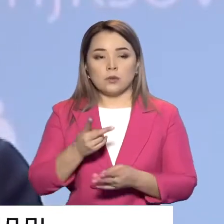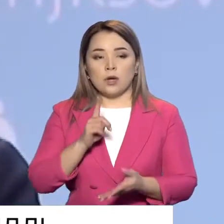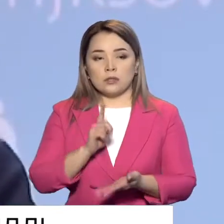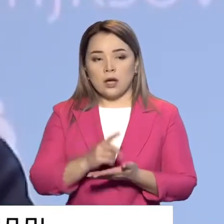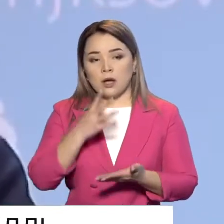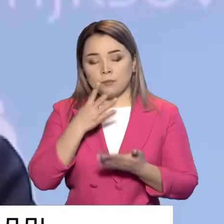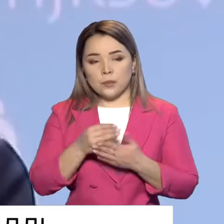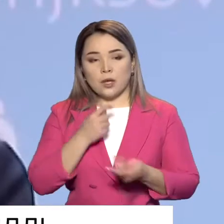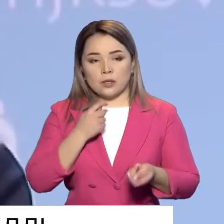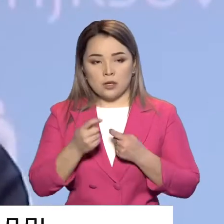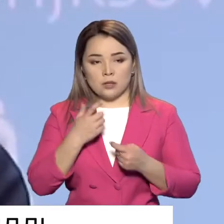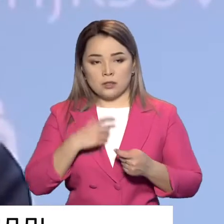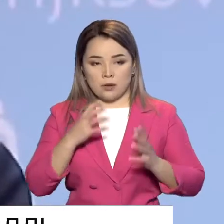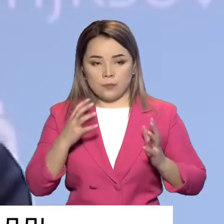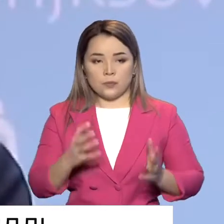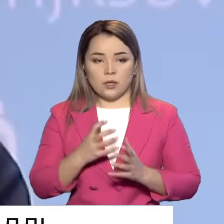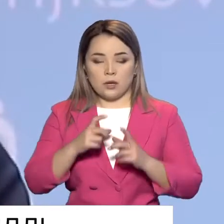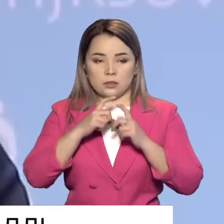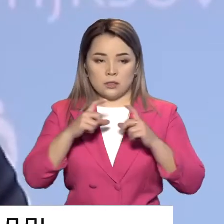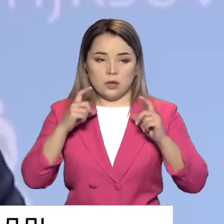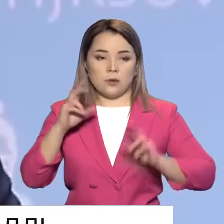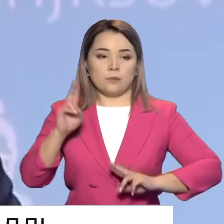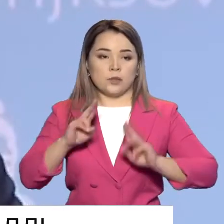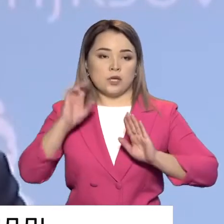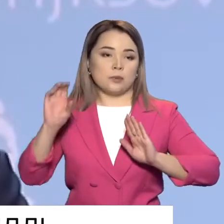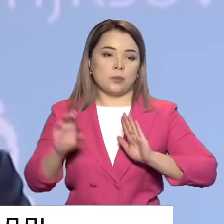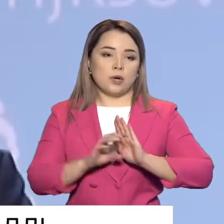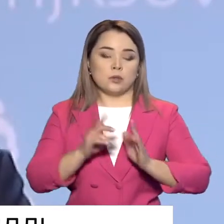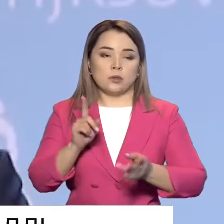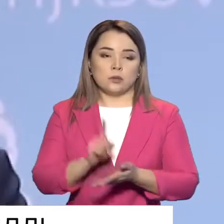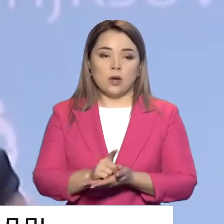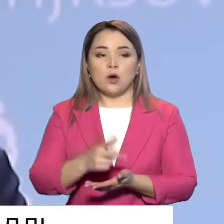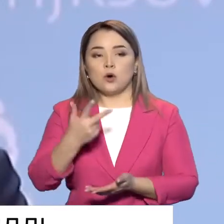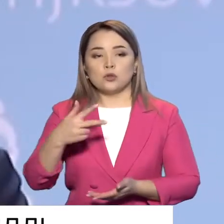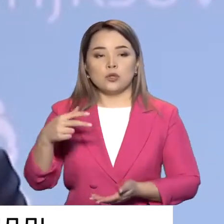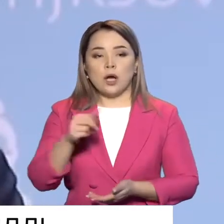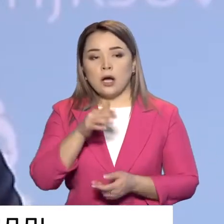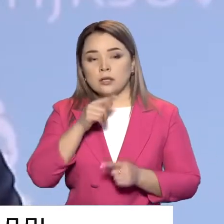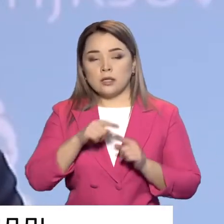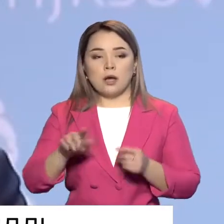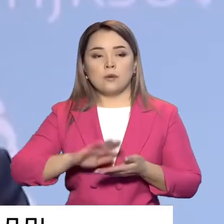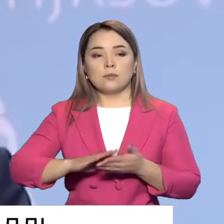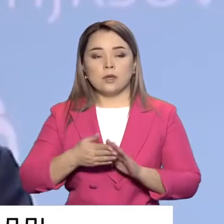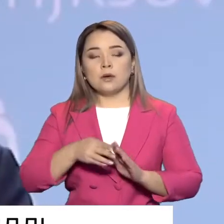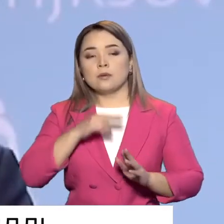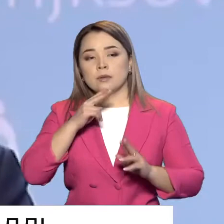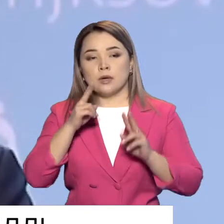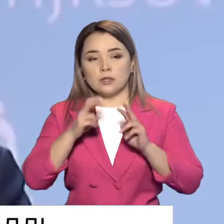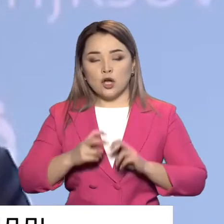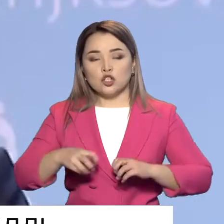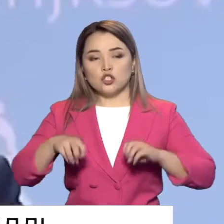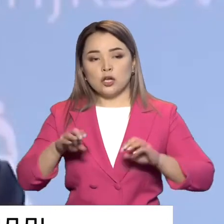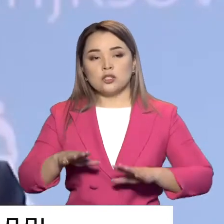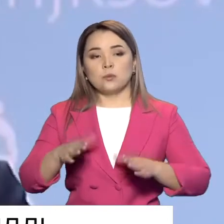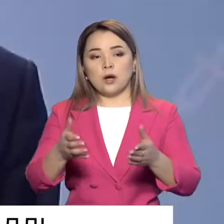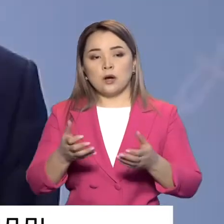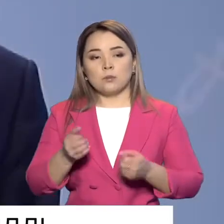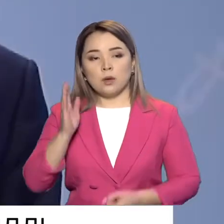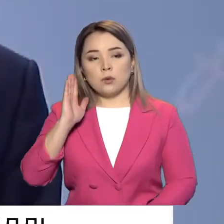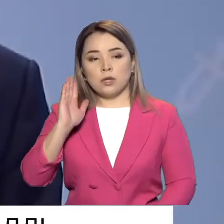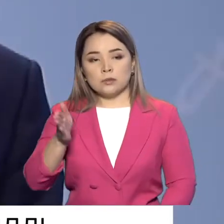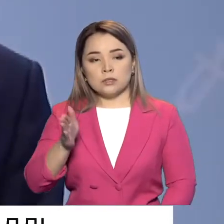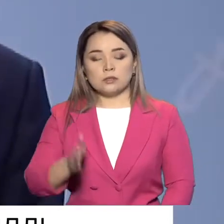бәріміз сақтық шараларын естен шығармай, ережеге бағынуымыз керек. Үш жаптадан кейін елдегі эпида қуалды саралап, тағы шешім қабылдаймыз.